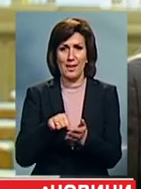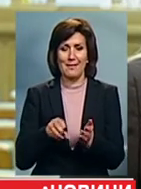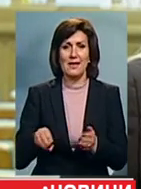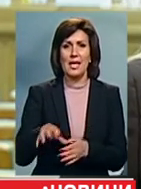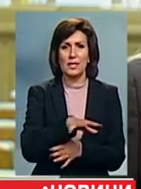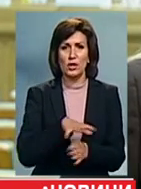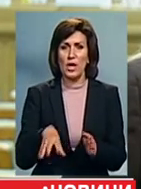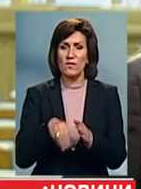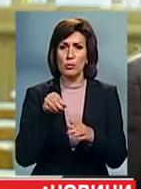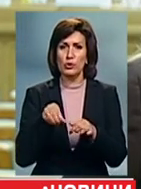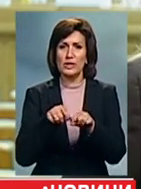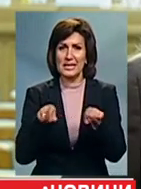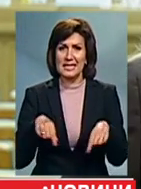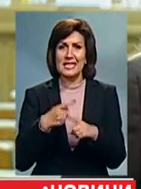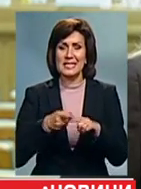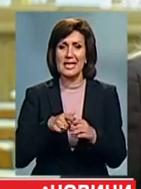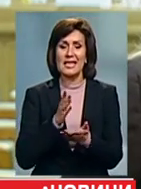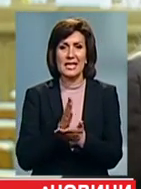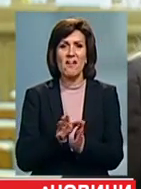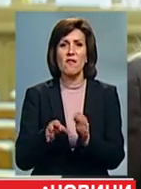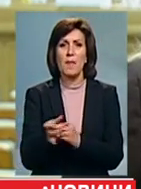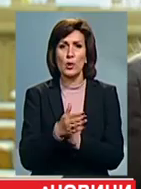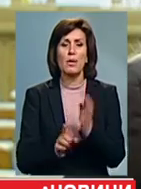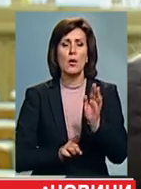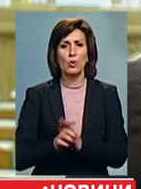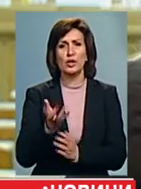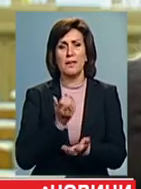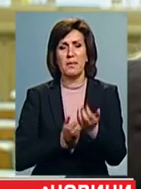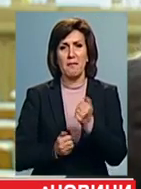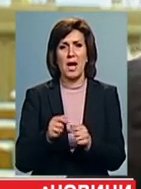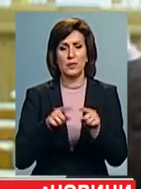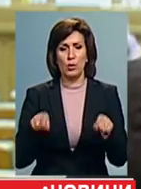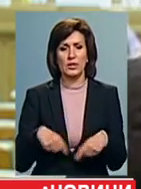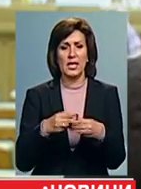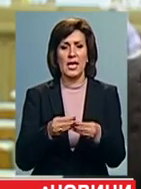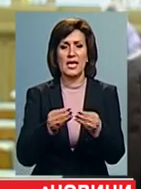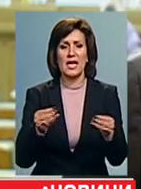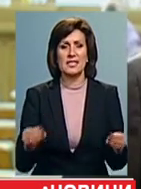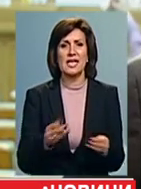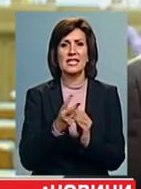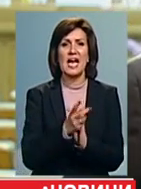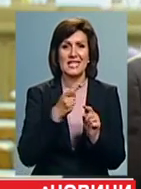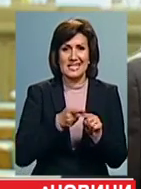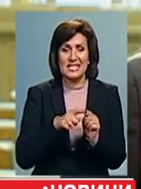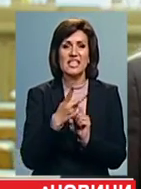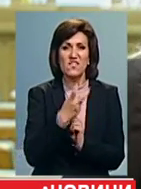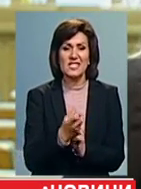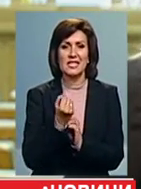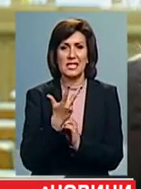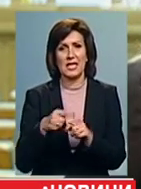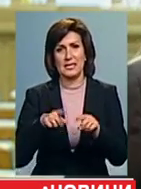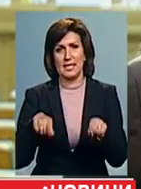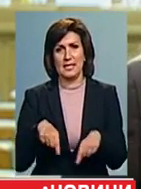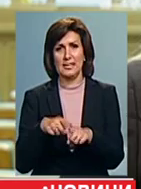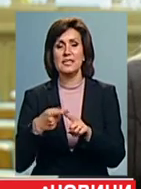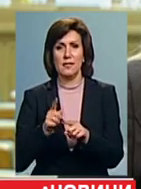територіальної виборчої дільниці, які є в Маріуполі, почали приймати бюлетені і відтак роздати їх на ці 213 дільниць. Прошу,